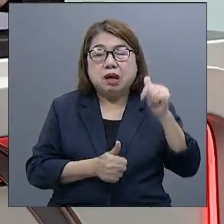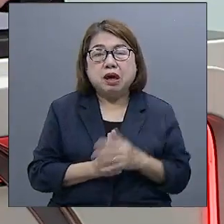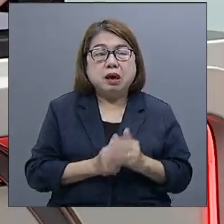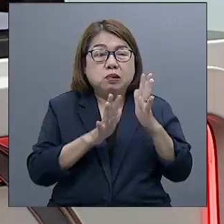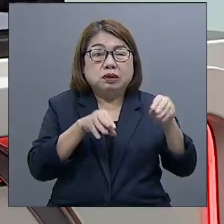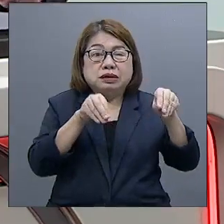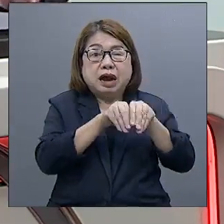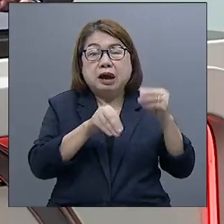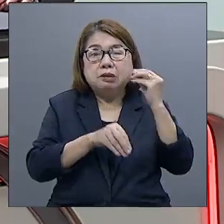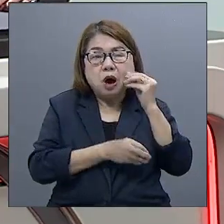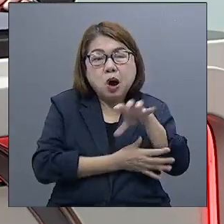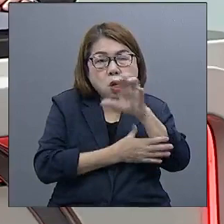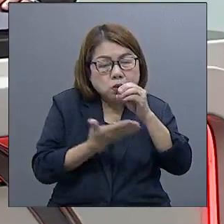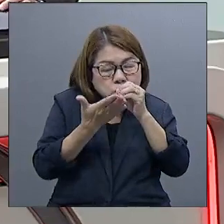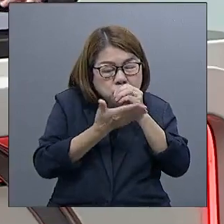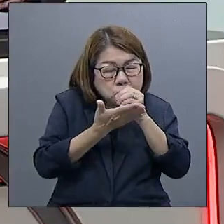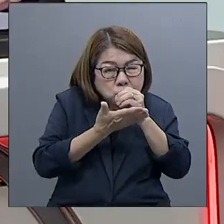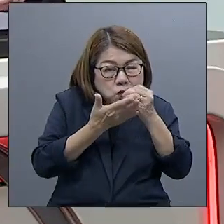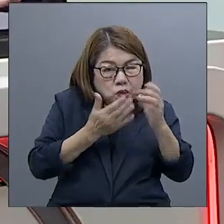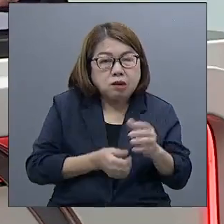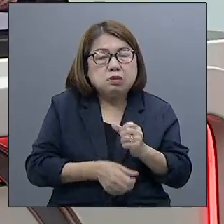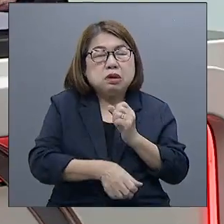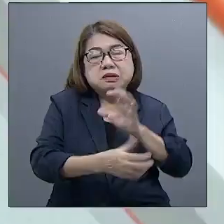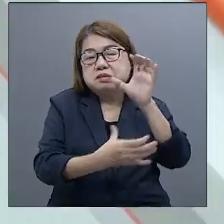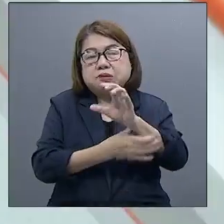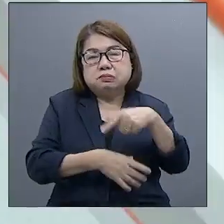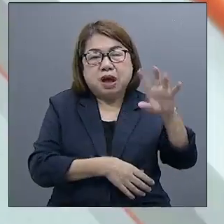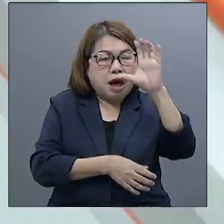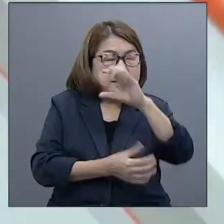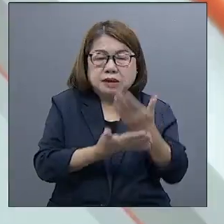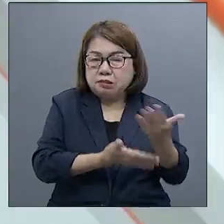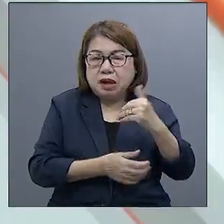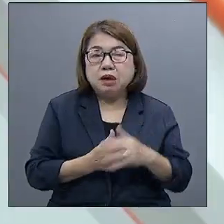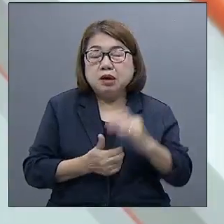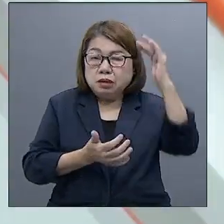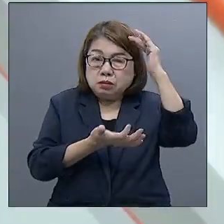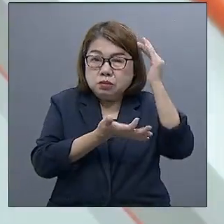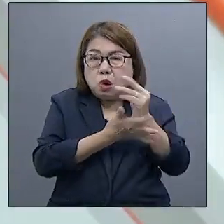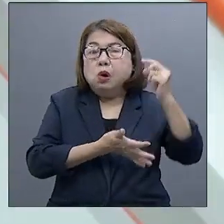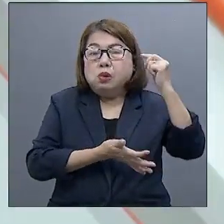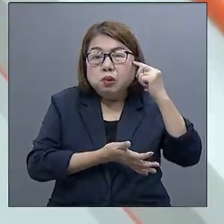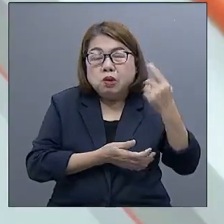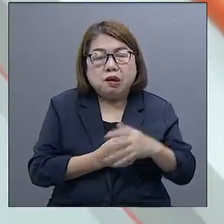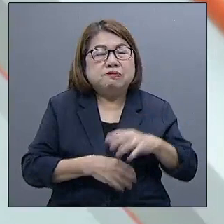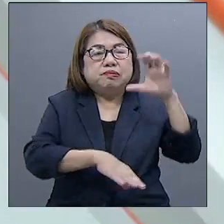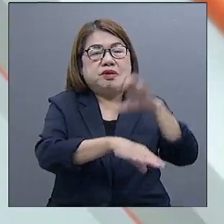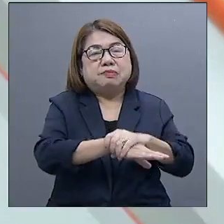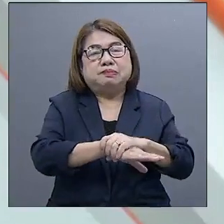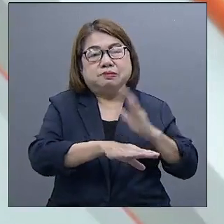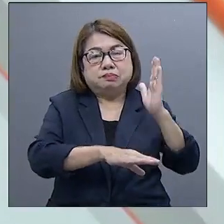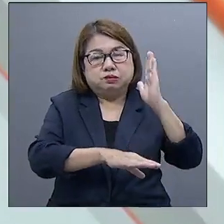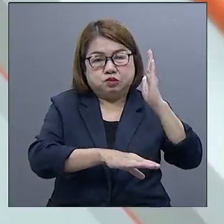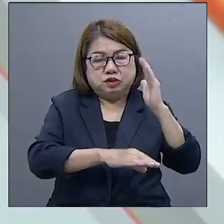แล้วก็บังคับให้ไปหาเงินรายวันให้ด้วยครับเรื่องนี้หลังจากตำรวจเขาทราบเรื่องเขาไปตามจับกุมตัวชายคนดังกล่าวได้นะครับ